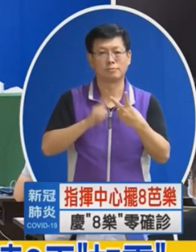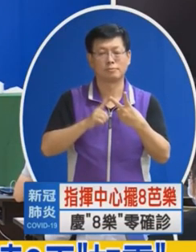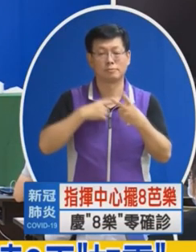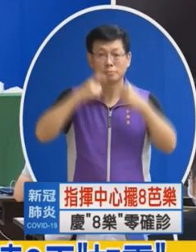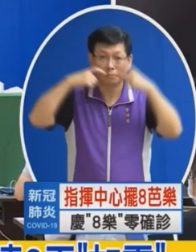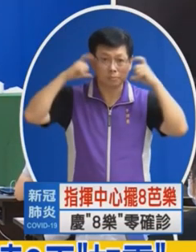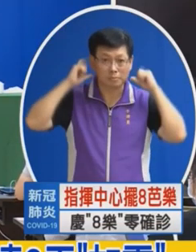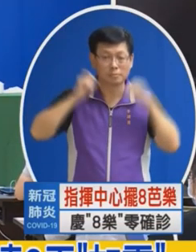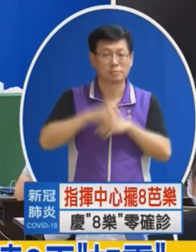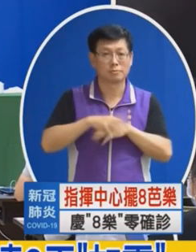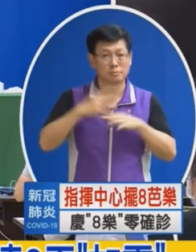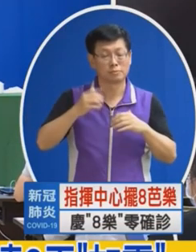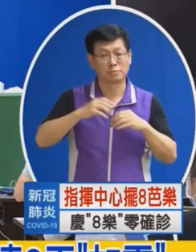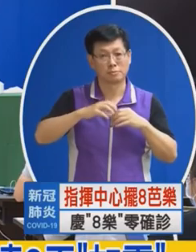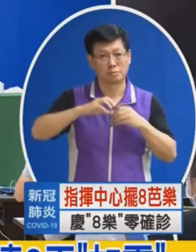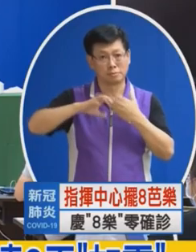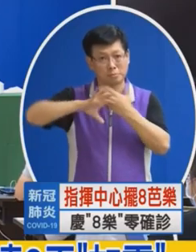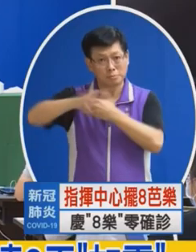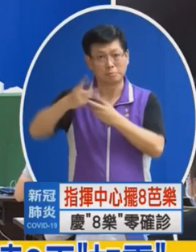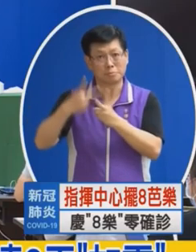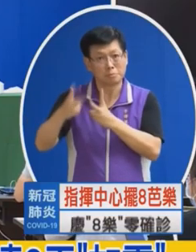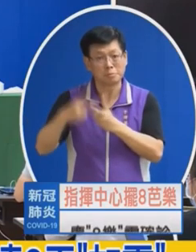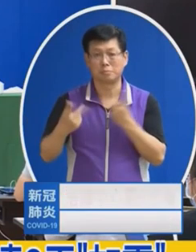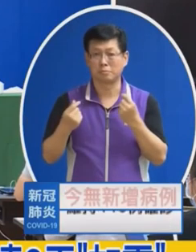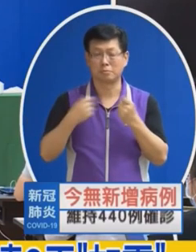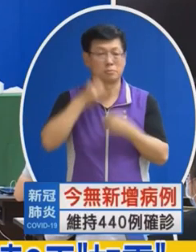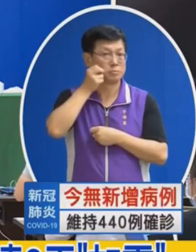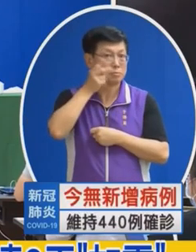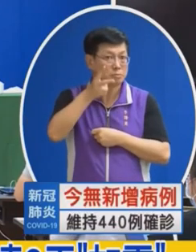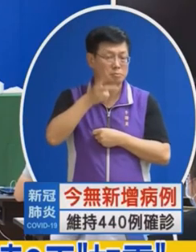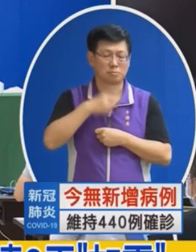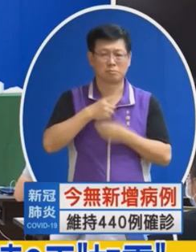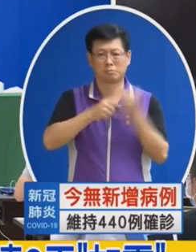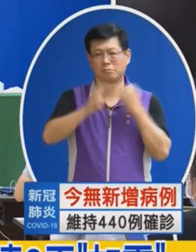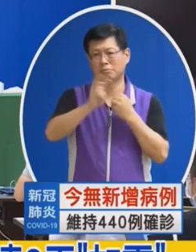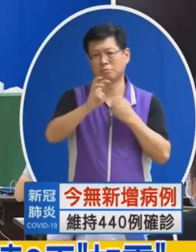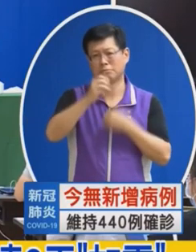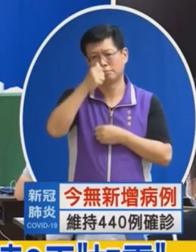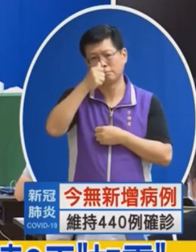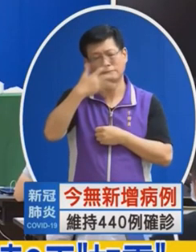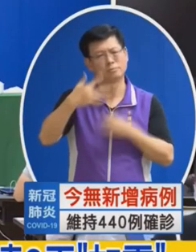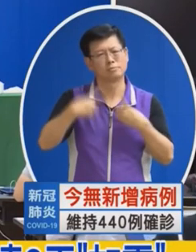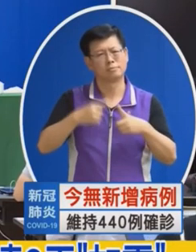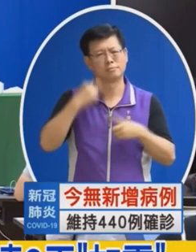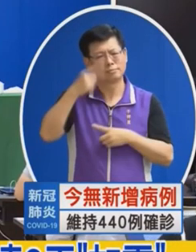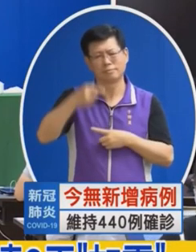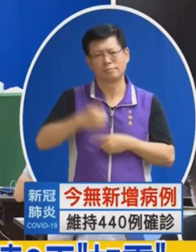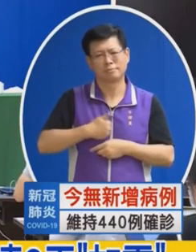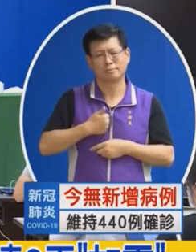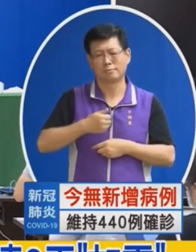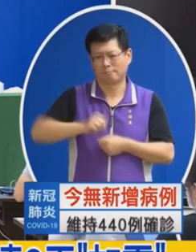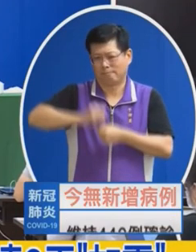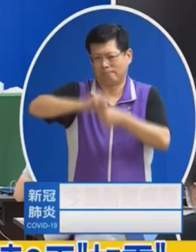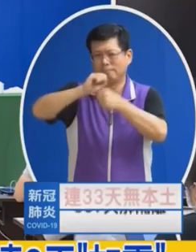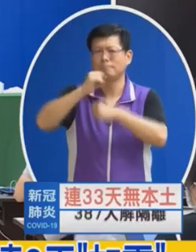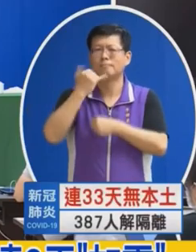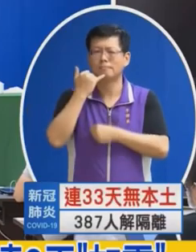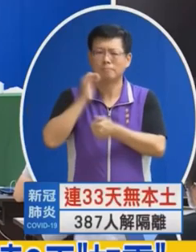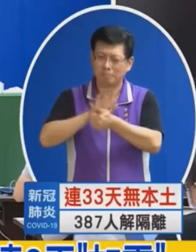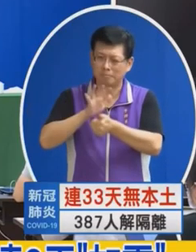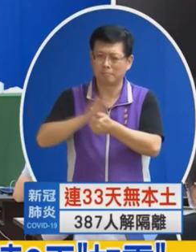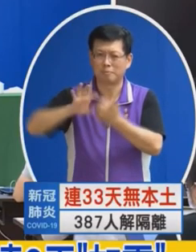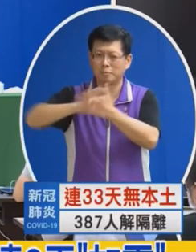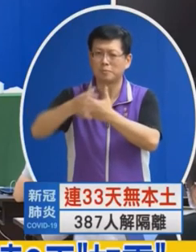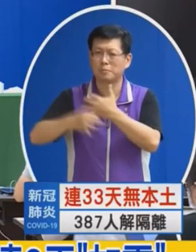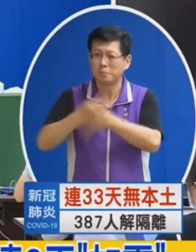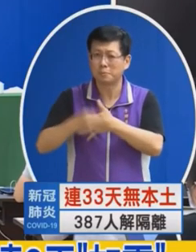就是口罩亲友寄到国外去，我们目前还是2个月30片嘛，那很多人都是觉得说这个他们很希望能够去帮助国